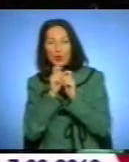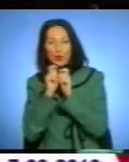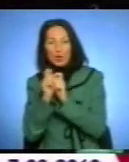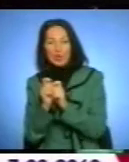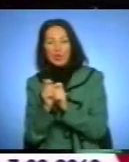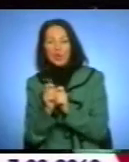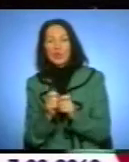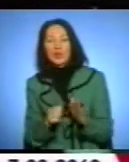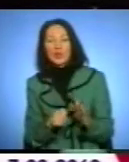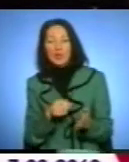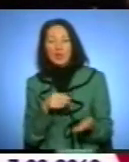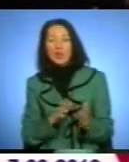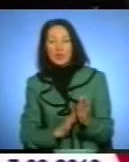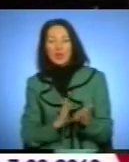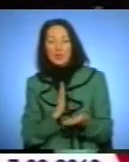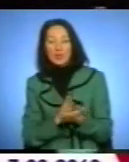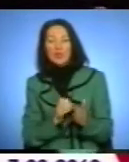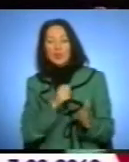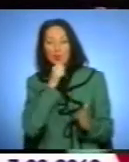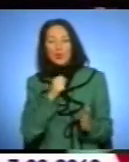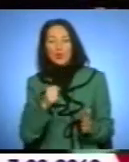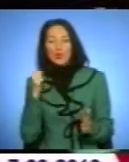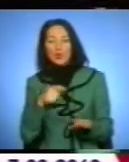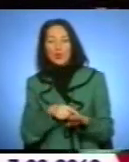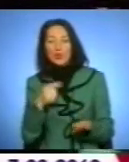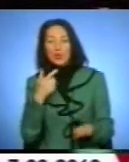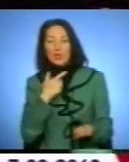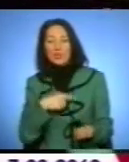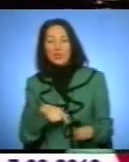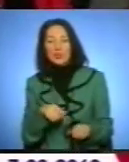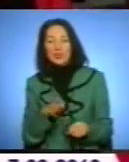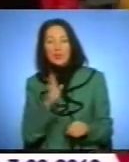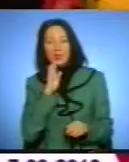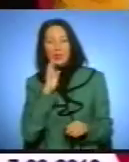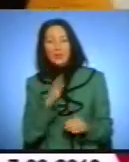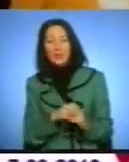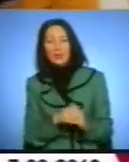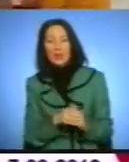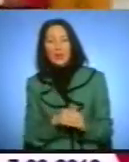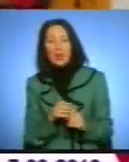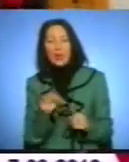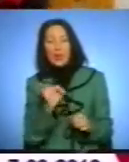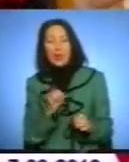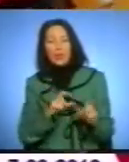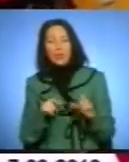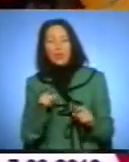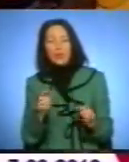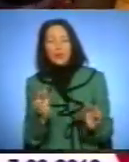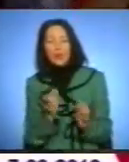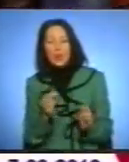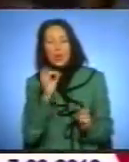стаєш дорослішою, і завжди ти відчуваєш себе вже в жінці. Про студентів тут дбають, каже перша